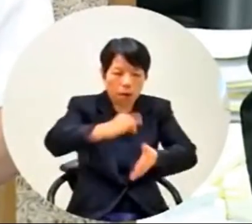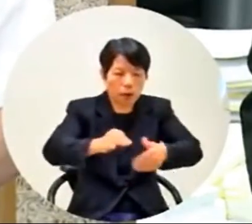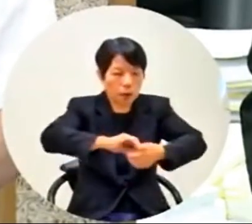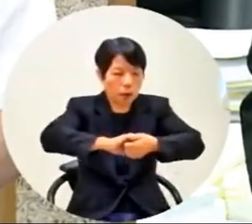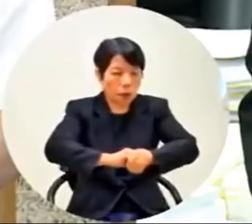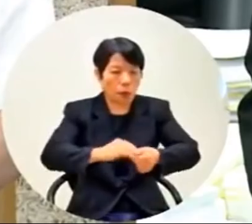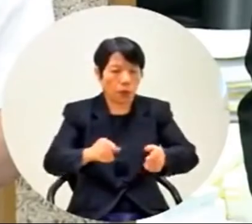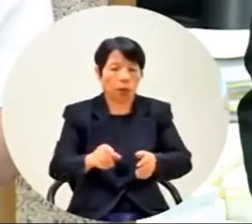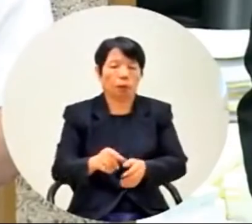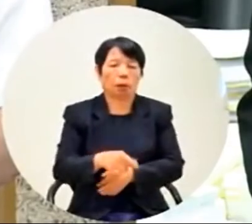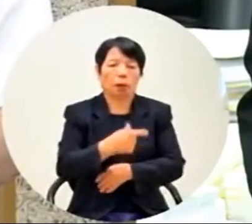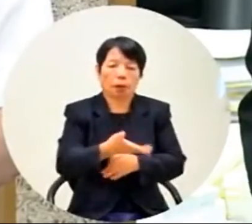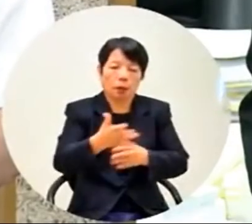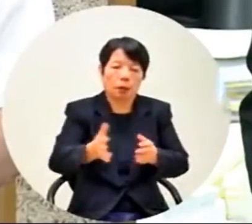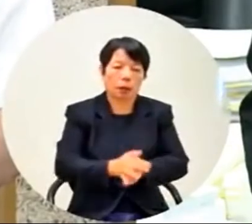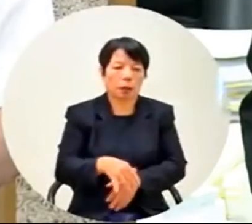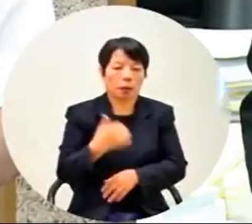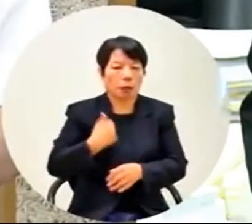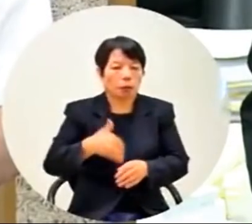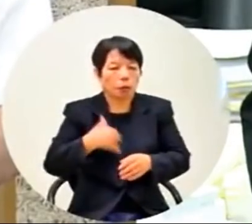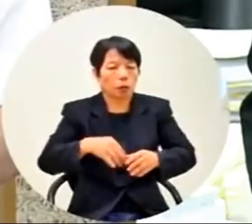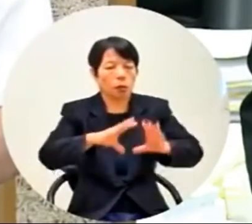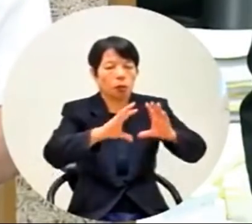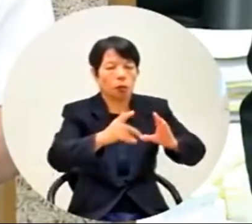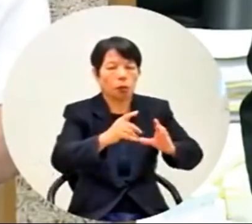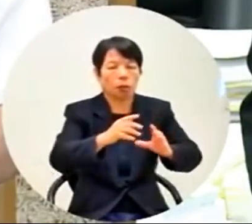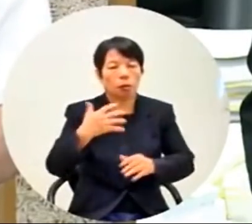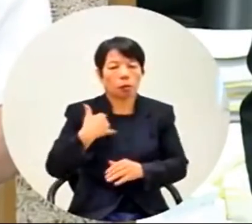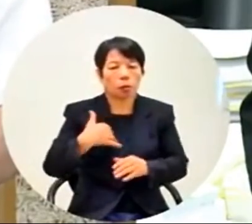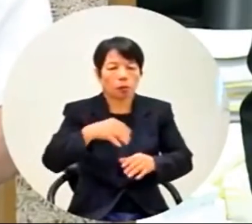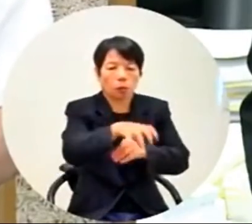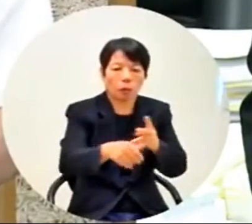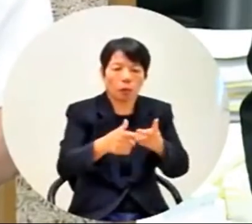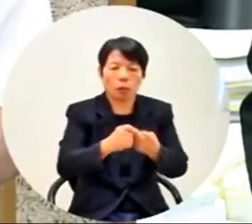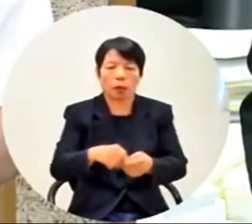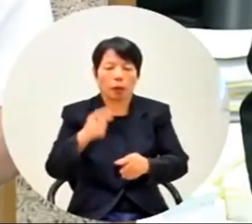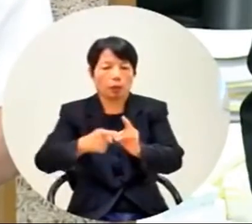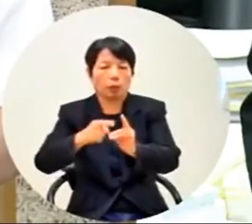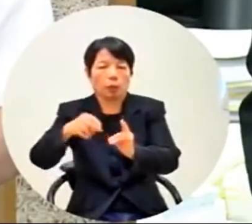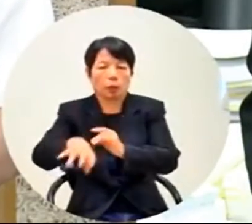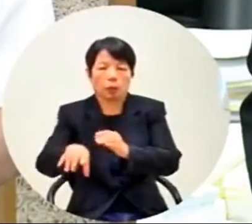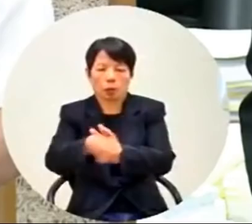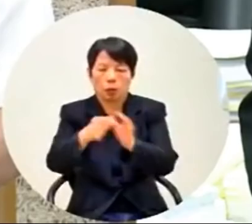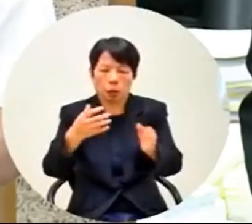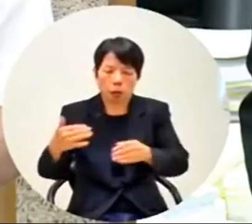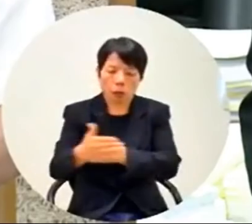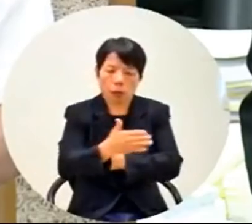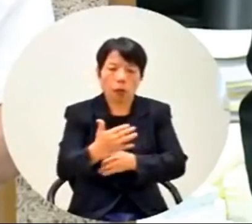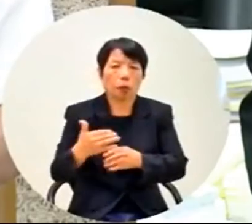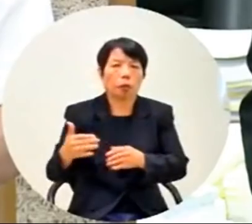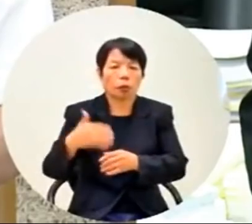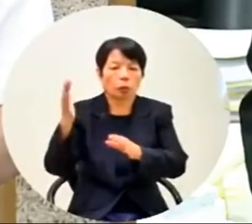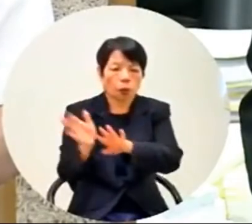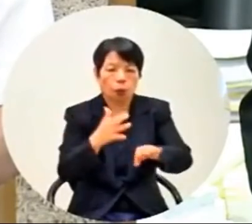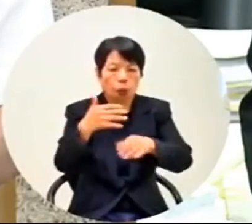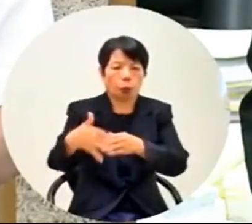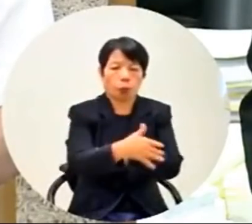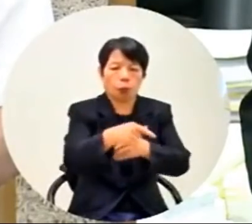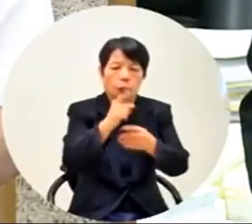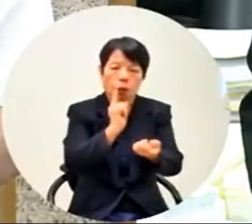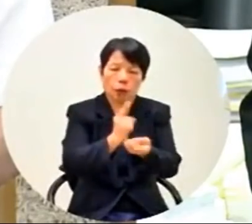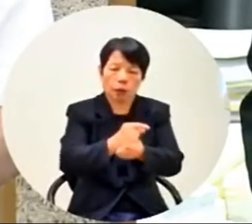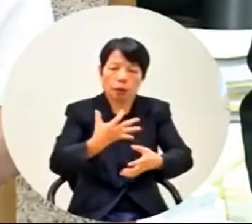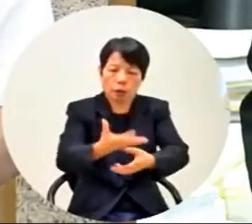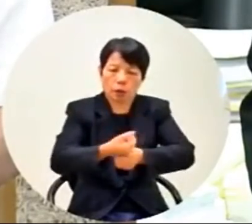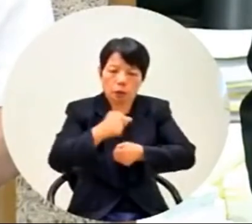协调我们紫观区议会还有弥陀区议会的冷冻厂来收购石目鱼，加工石目鱼肚。那这个部分在